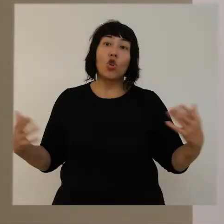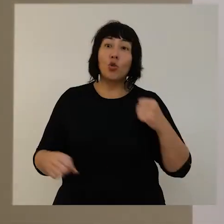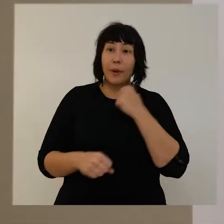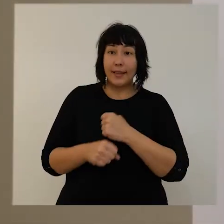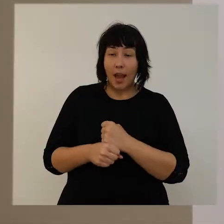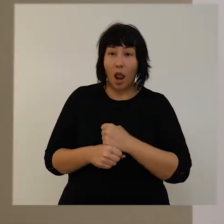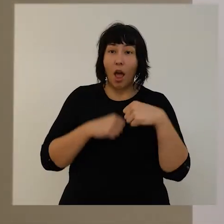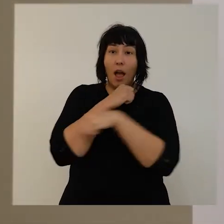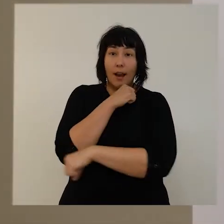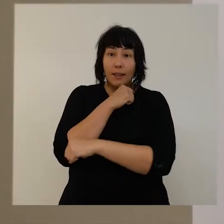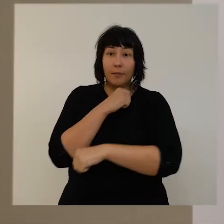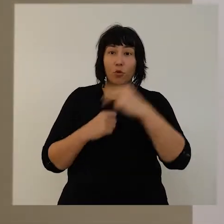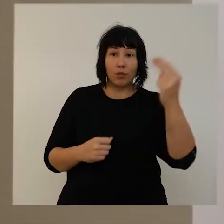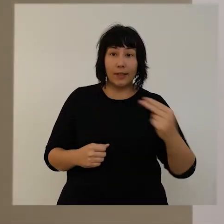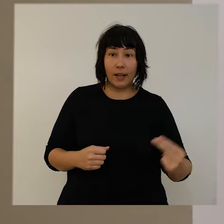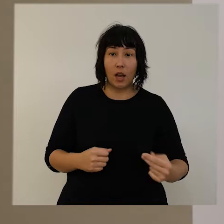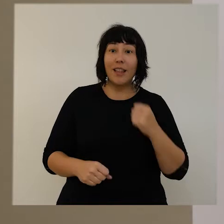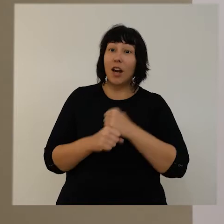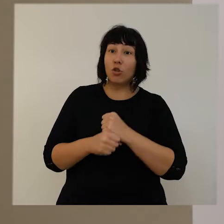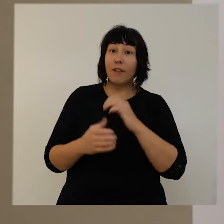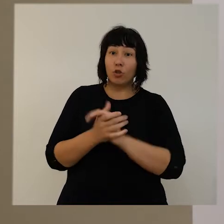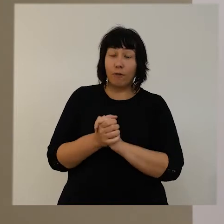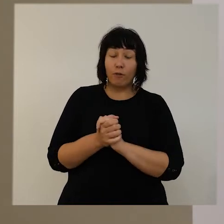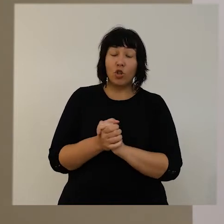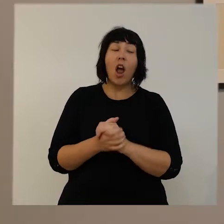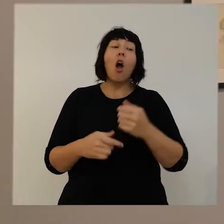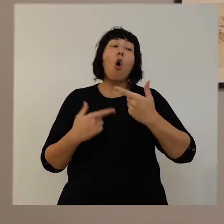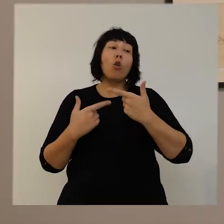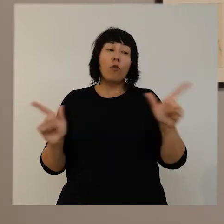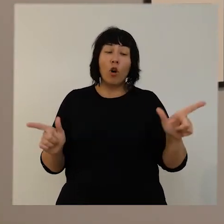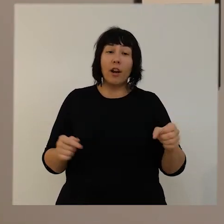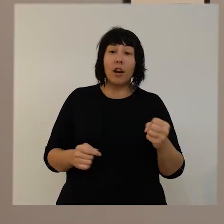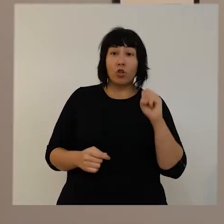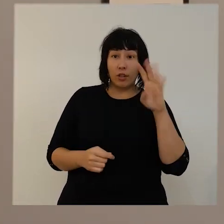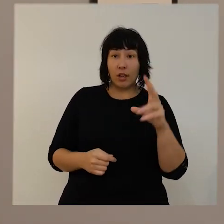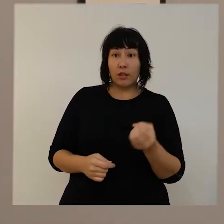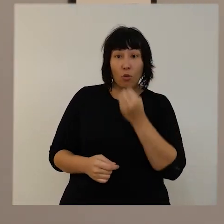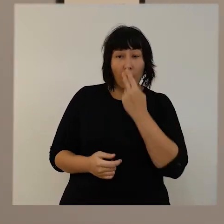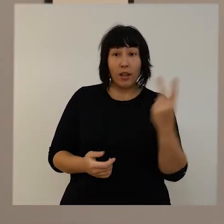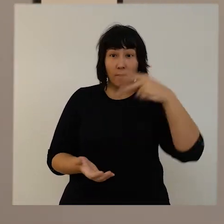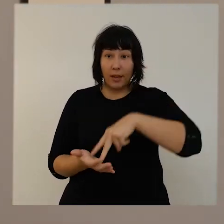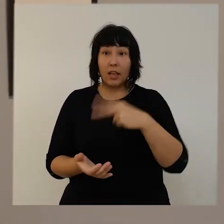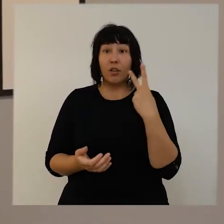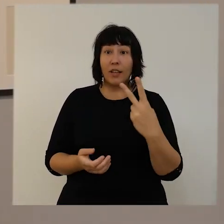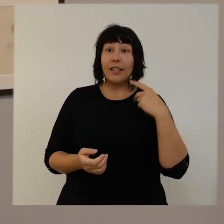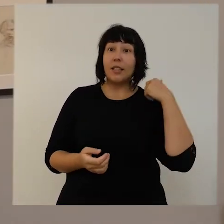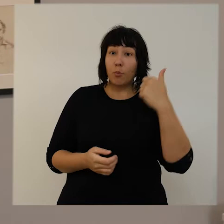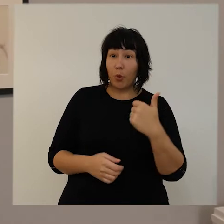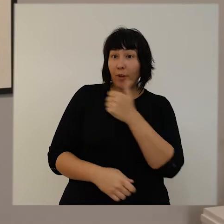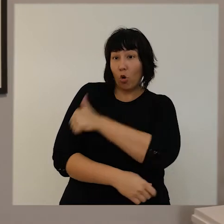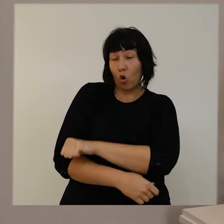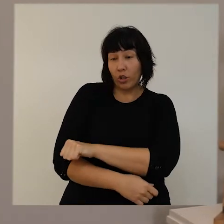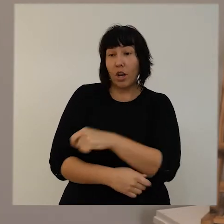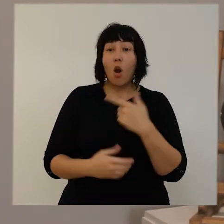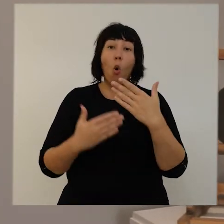Izložba dela akademskog slikara Dragoslava Živkovića otvorena je 14. maja 2021. godine u Galeriji Zavičajnog muzeja